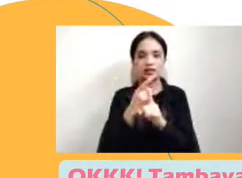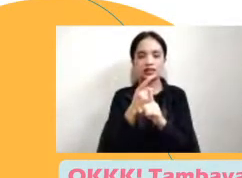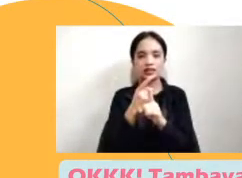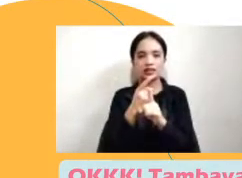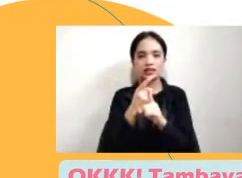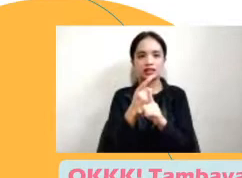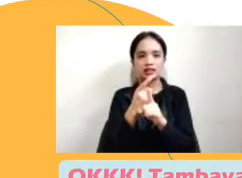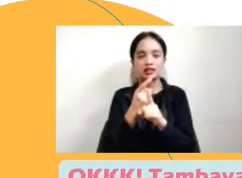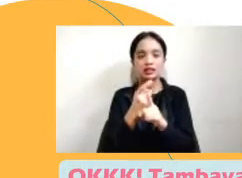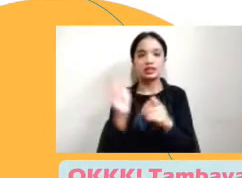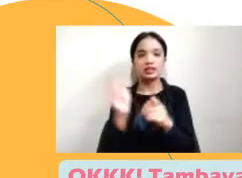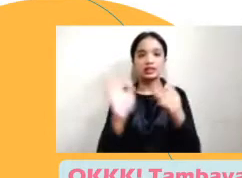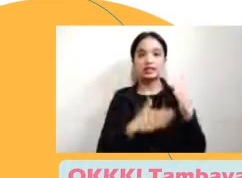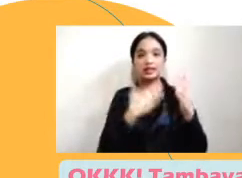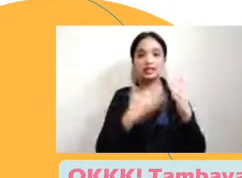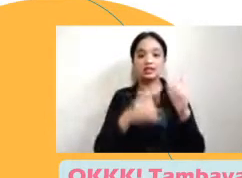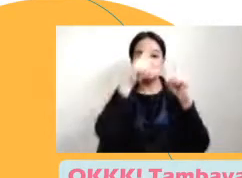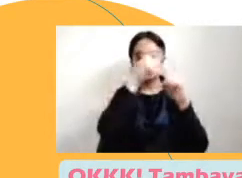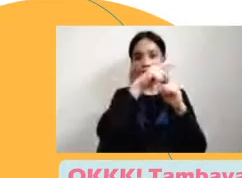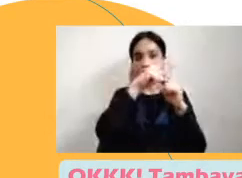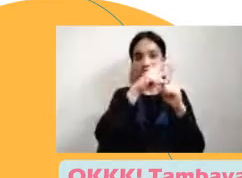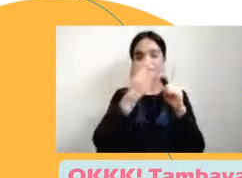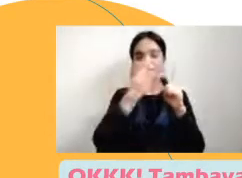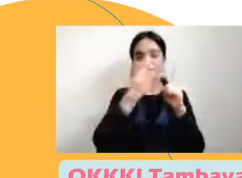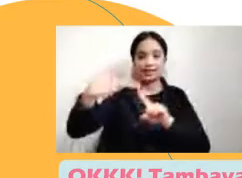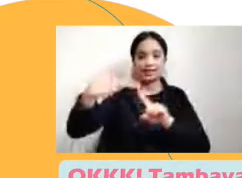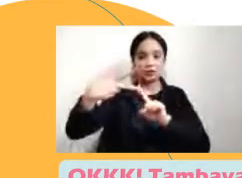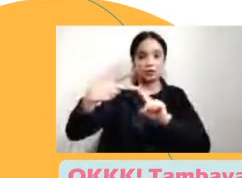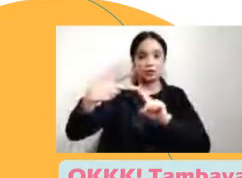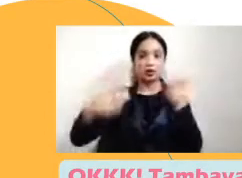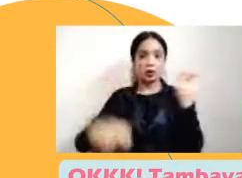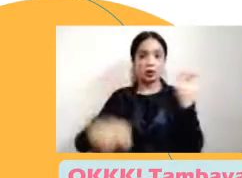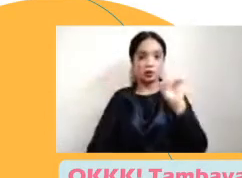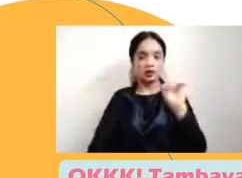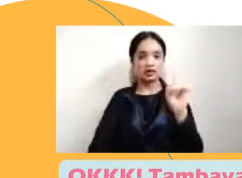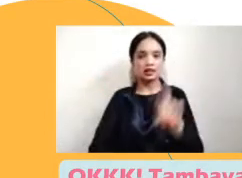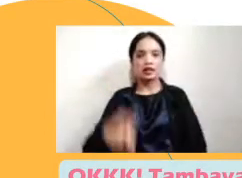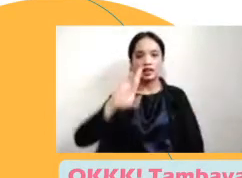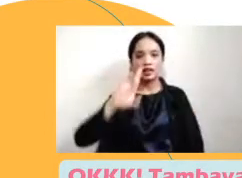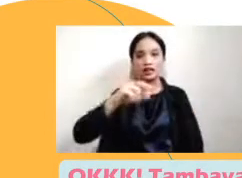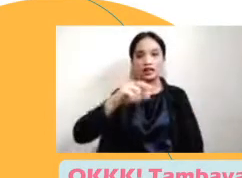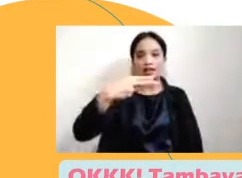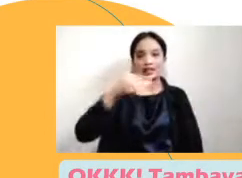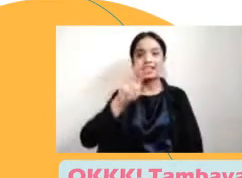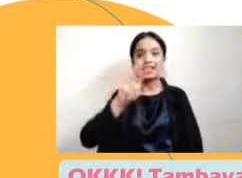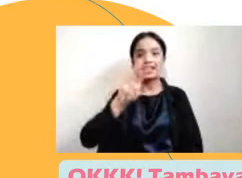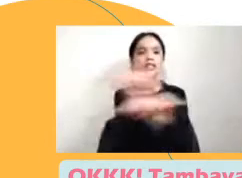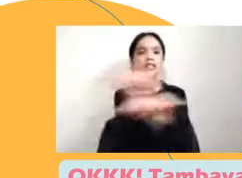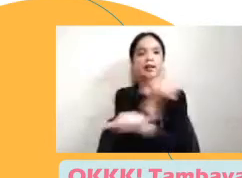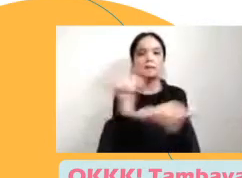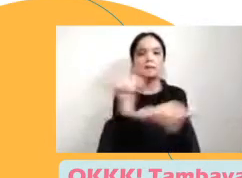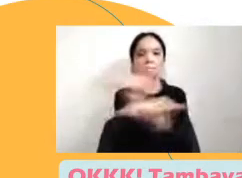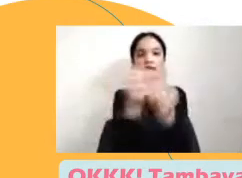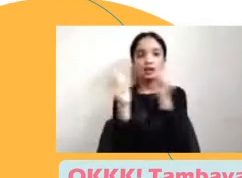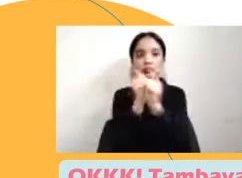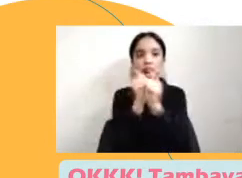lyrics kanina? Una, words. Pangalawa ay rhyme. So bawat salitang to, itong 10